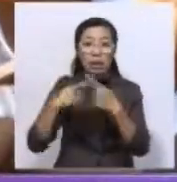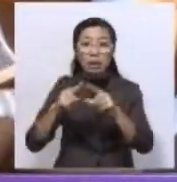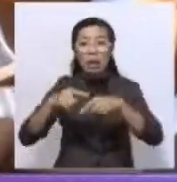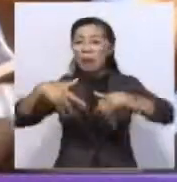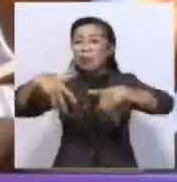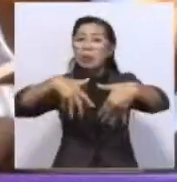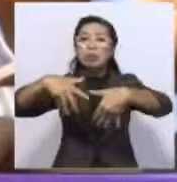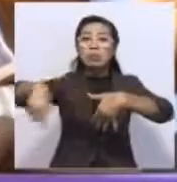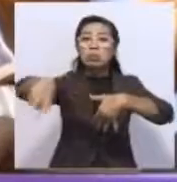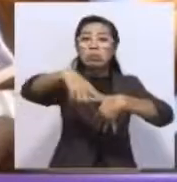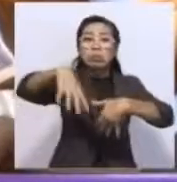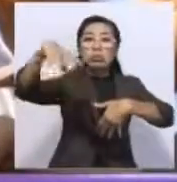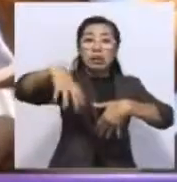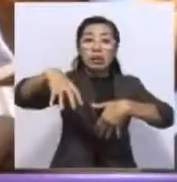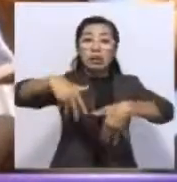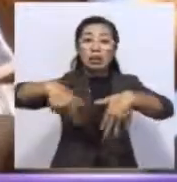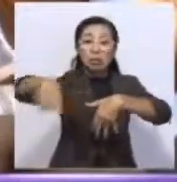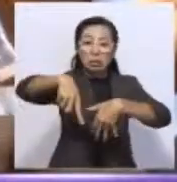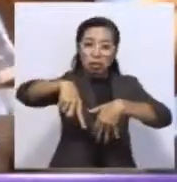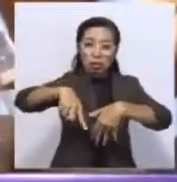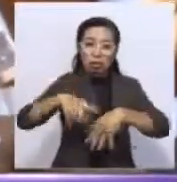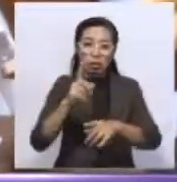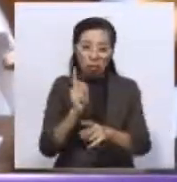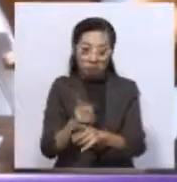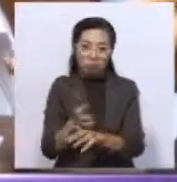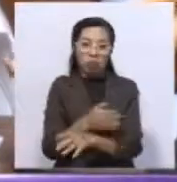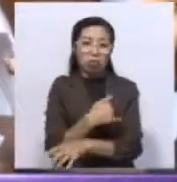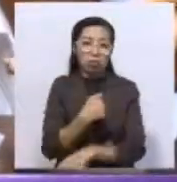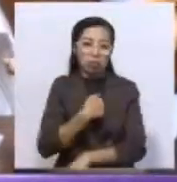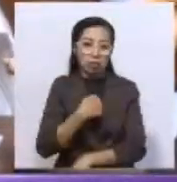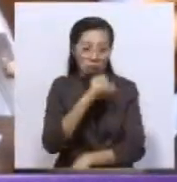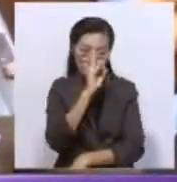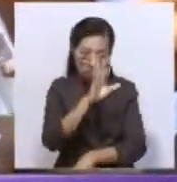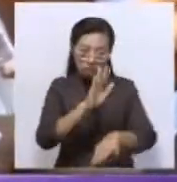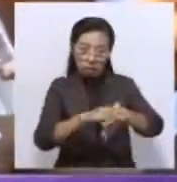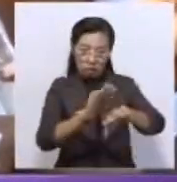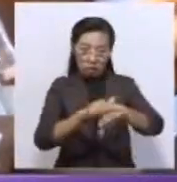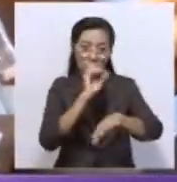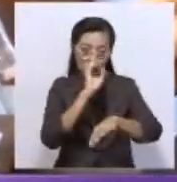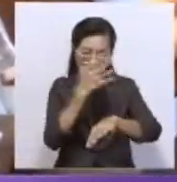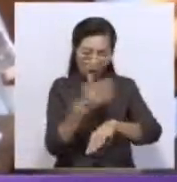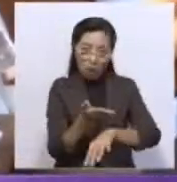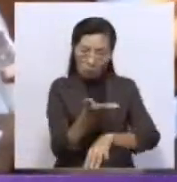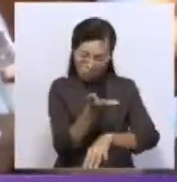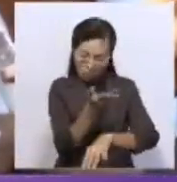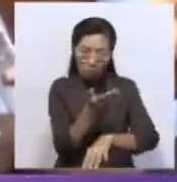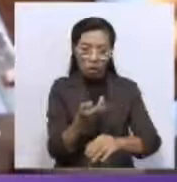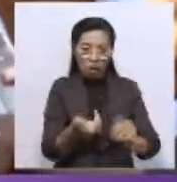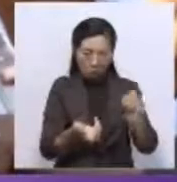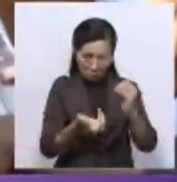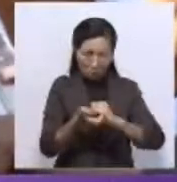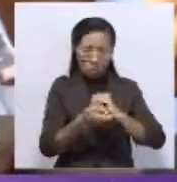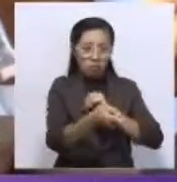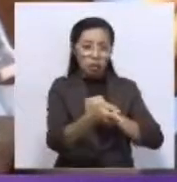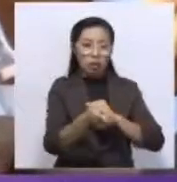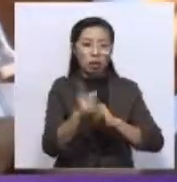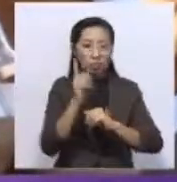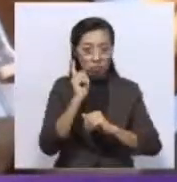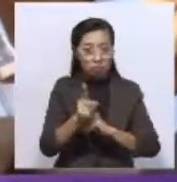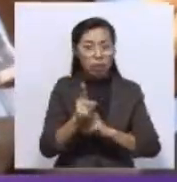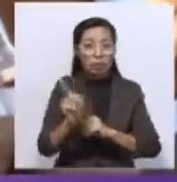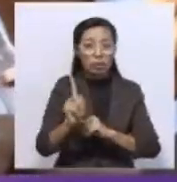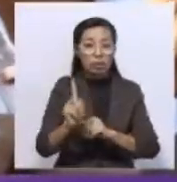เนี่ยก็ได้มีการเรียนชี้แจ้งเตือนขอความร่วมมือสร้างความเข้าใจในสิ่งที่ถูกต้องว่